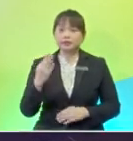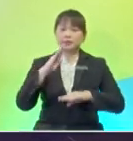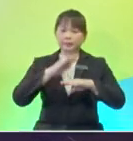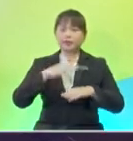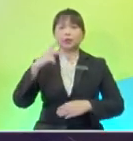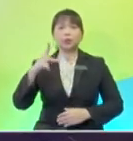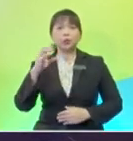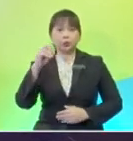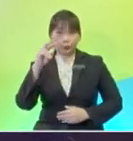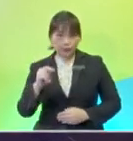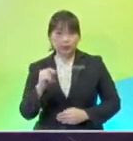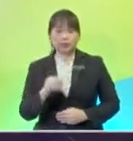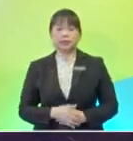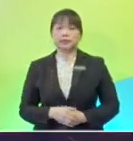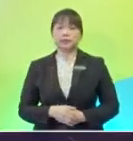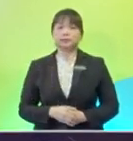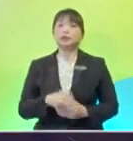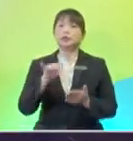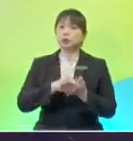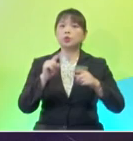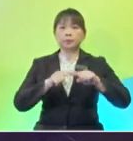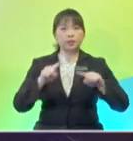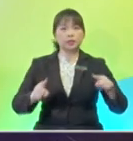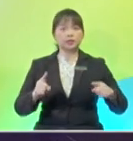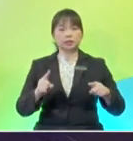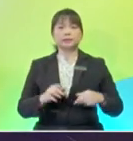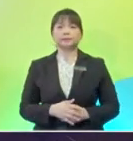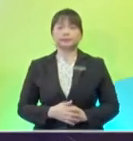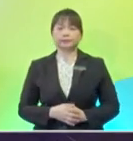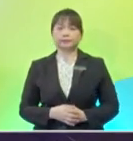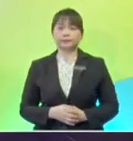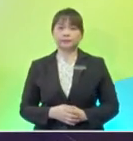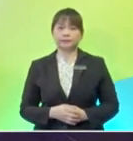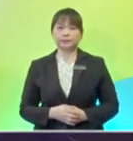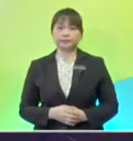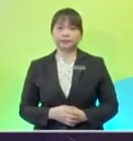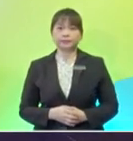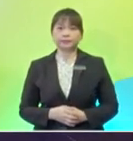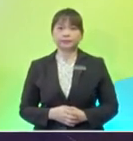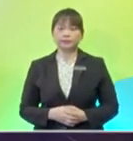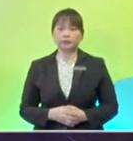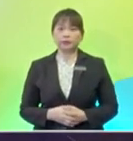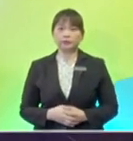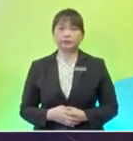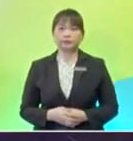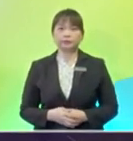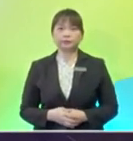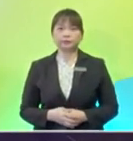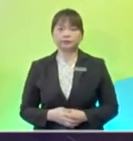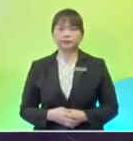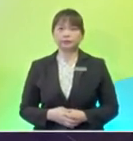dijadikan nah jadi itu bezel antara pengorakan sehari dan juga pengorekan